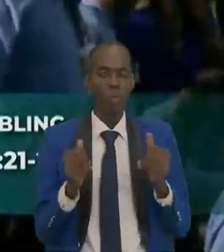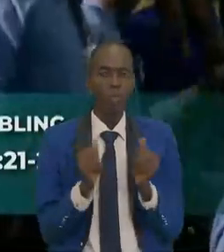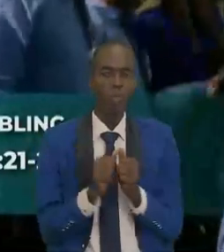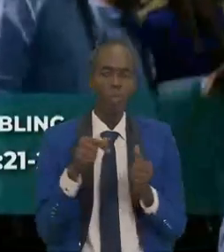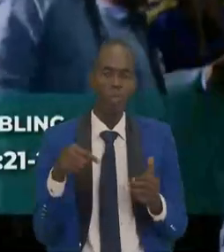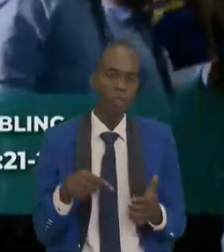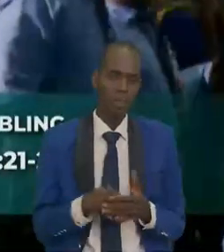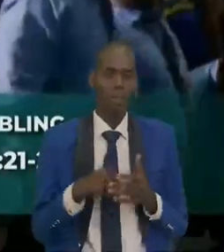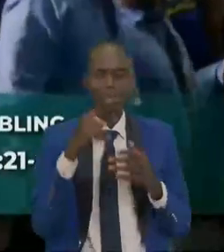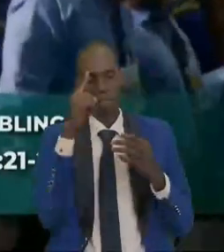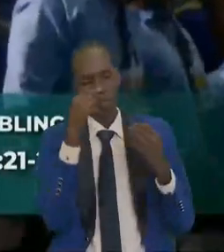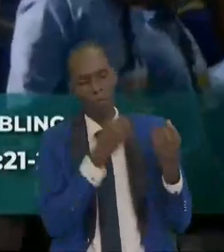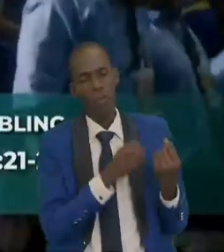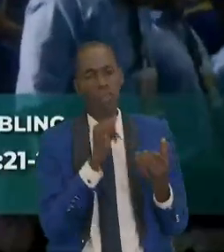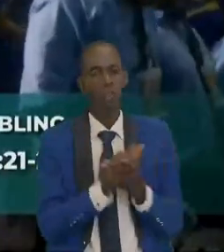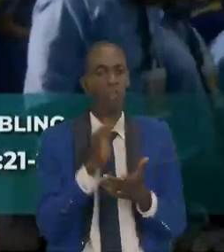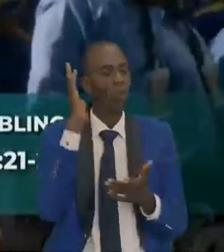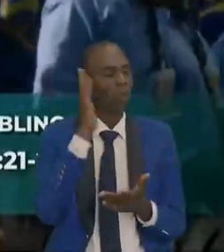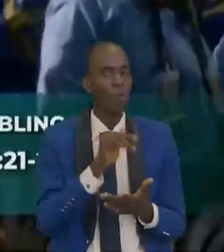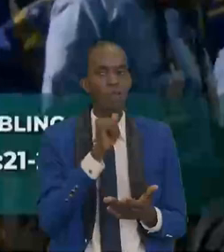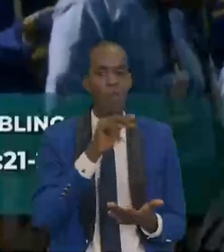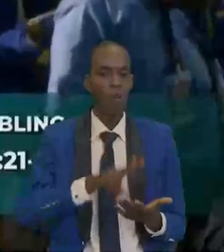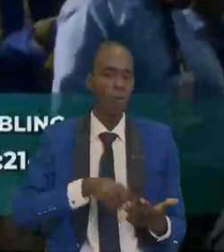avance avec cette foi qui ne doute pas.